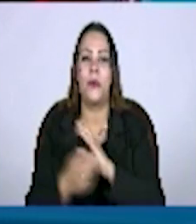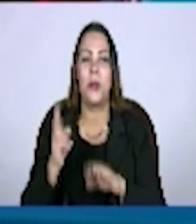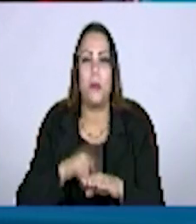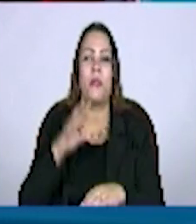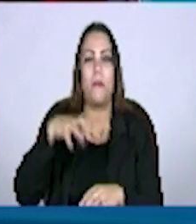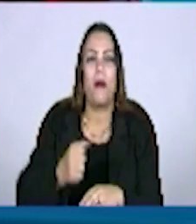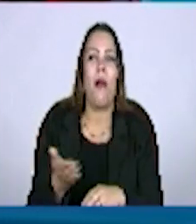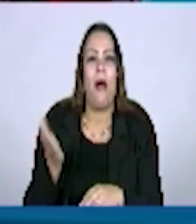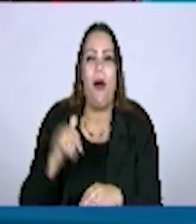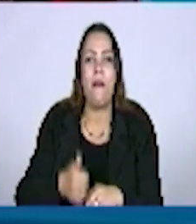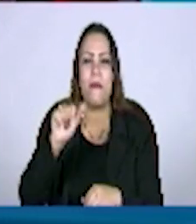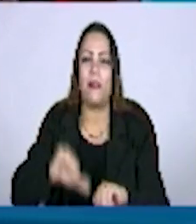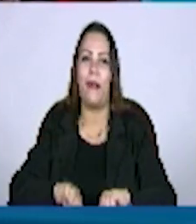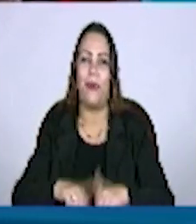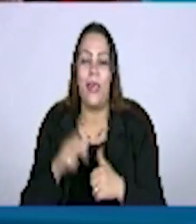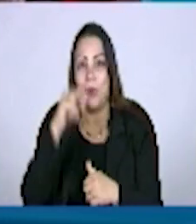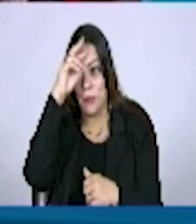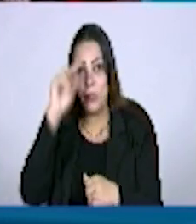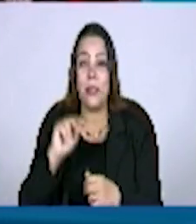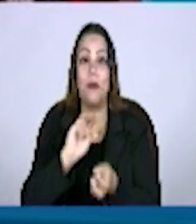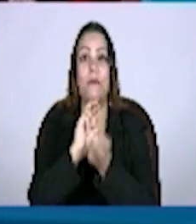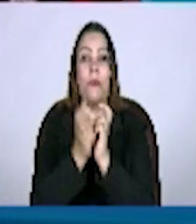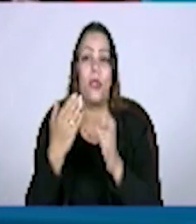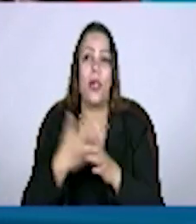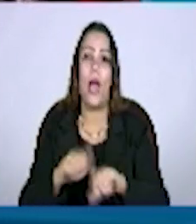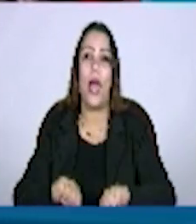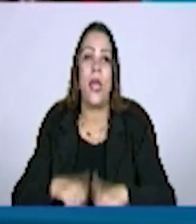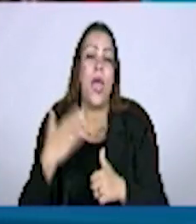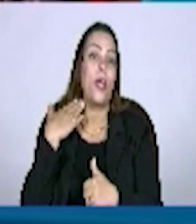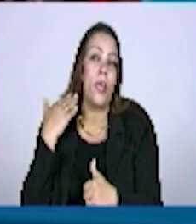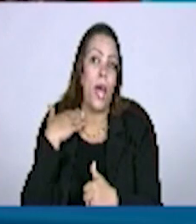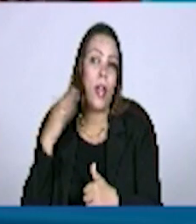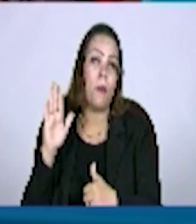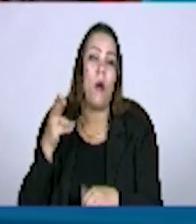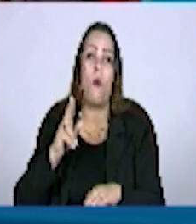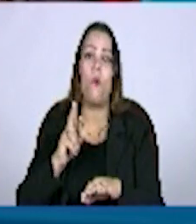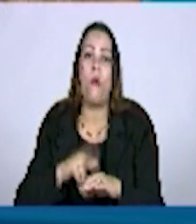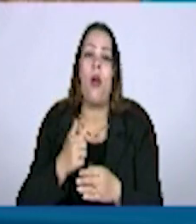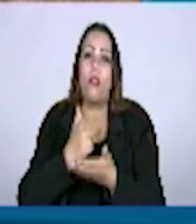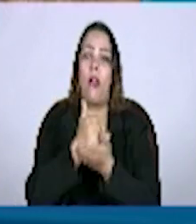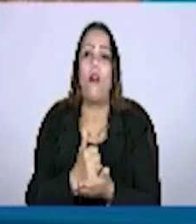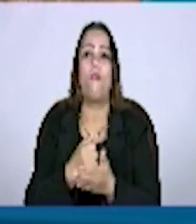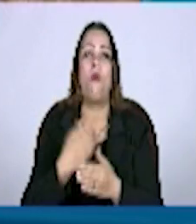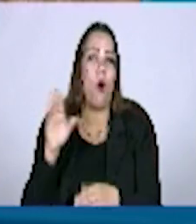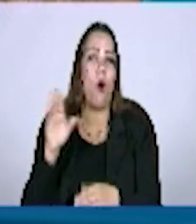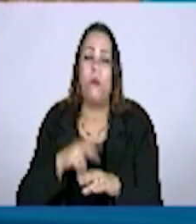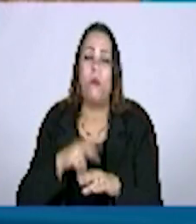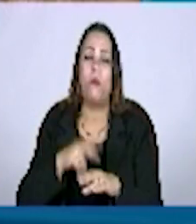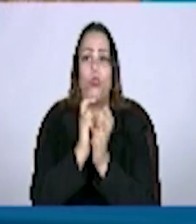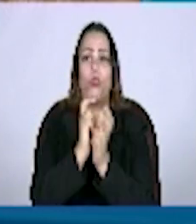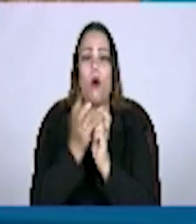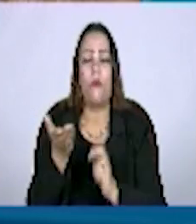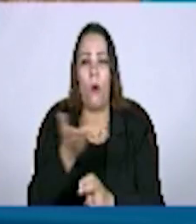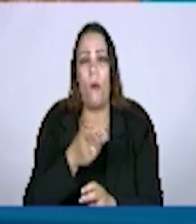افضل في الحياه زي مشروعات من قبيل حياه كريمه تكافل وكرامه مشروعات من هذا القبيل